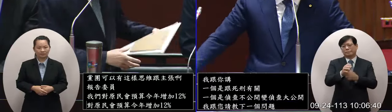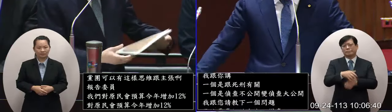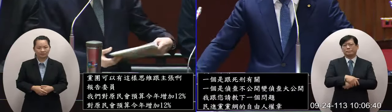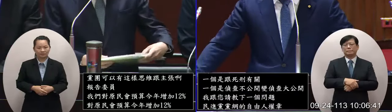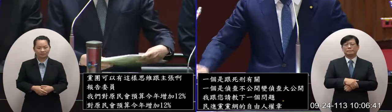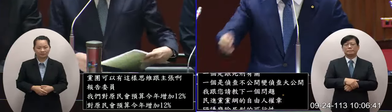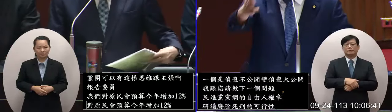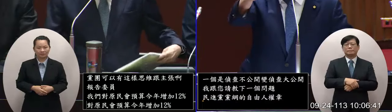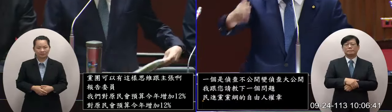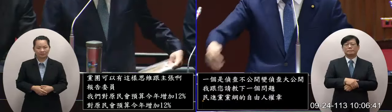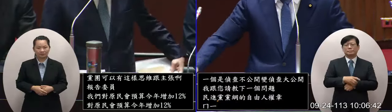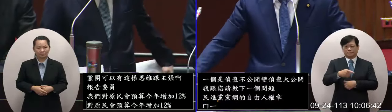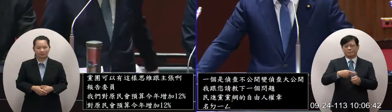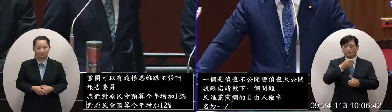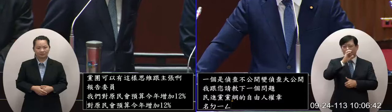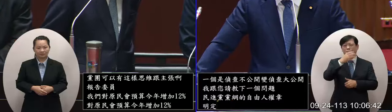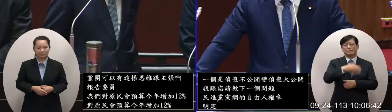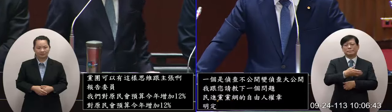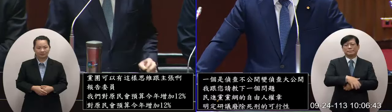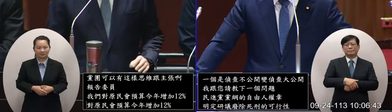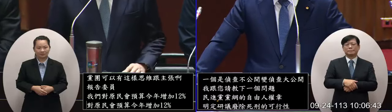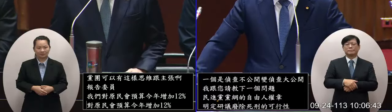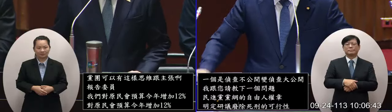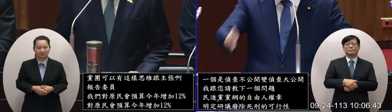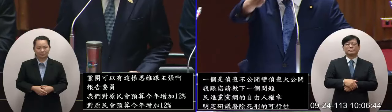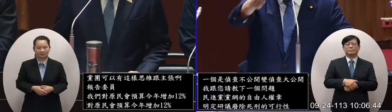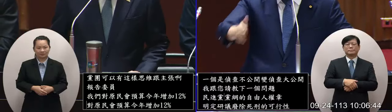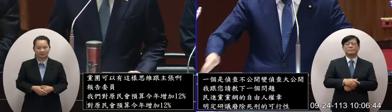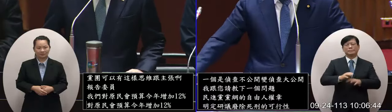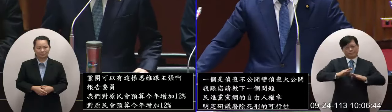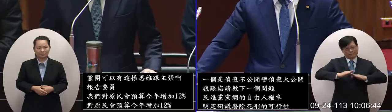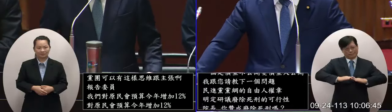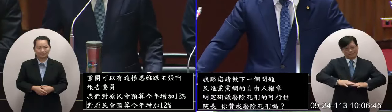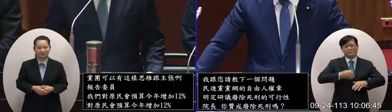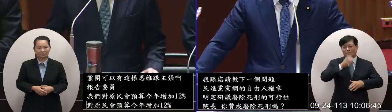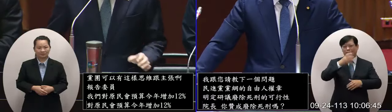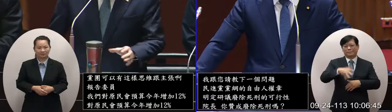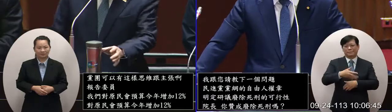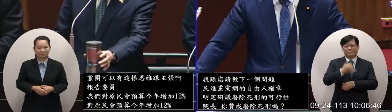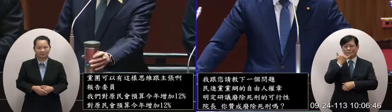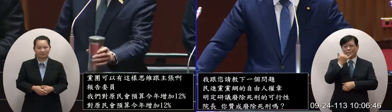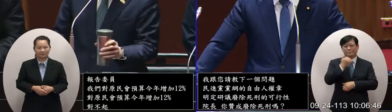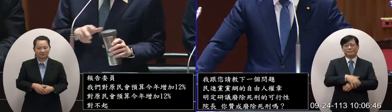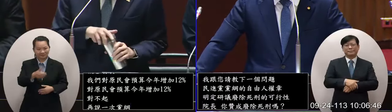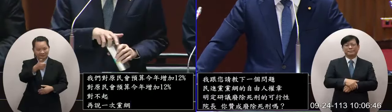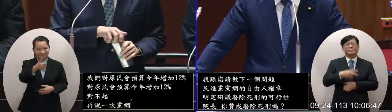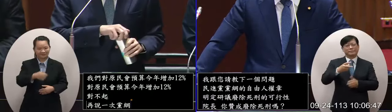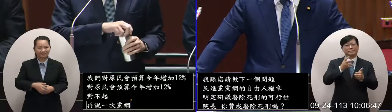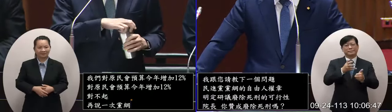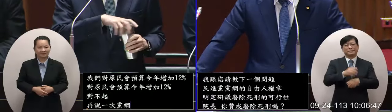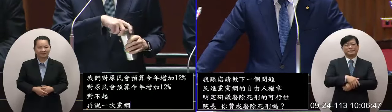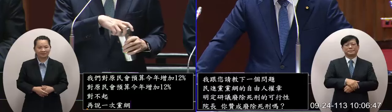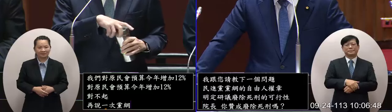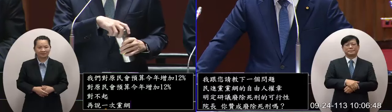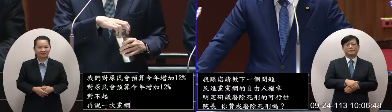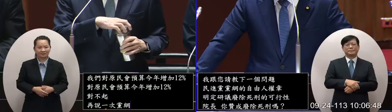来，您先喝口水，来，先喝口水，先缓和一下，喝口水没关系，那我再重复问我的问题，对。